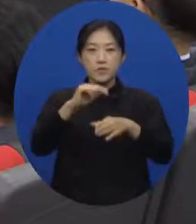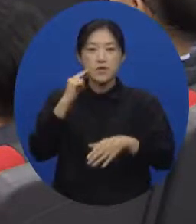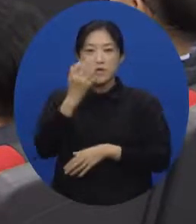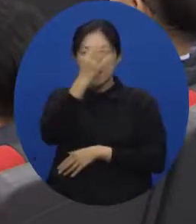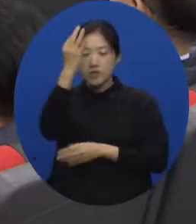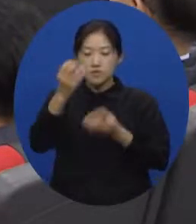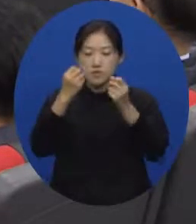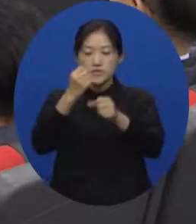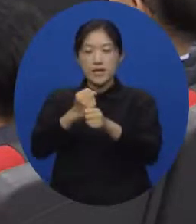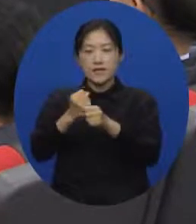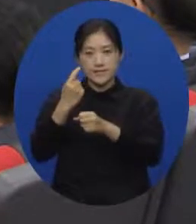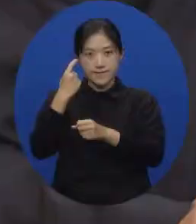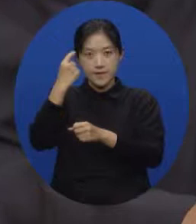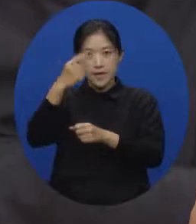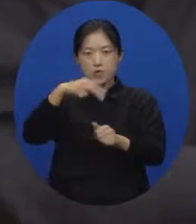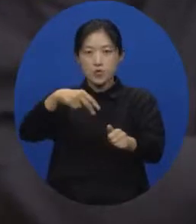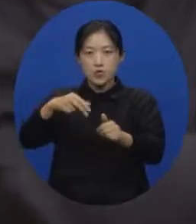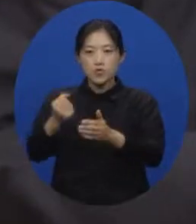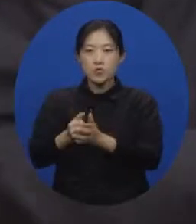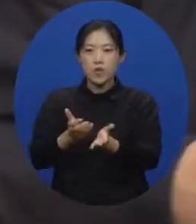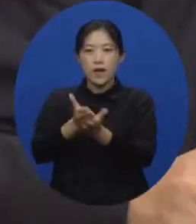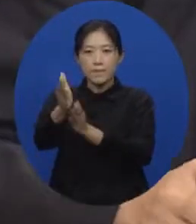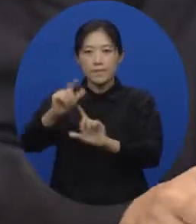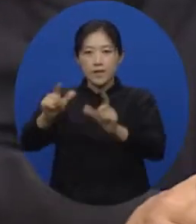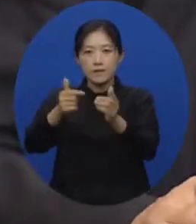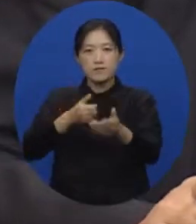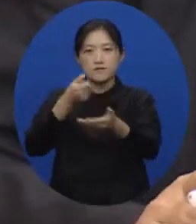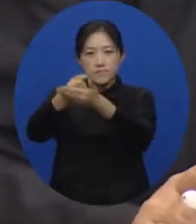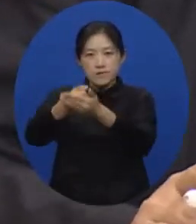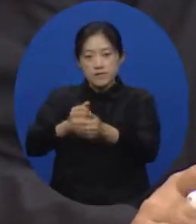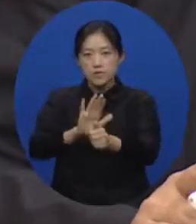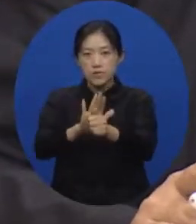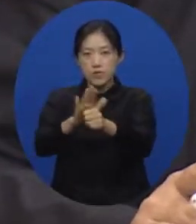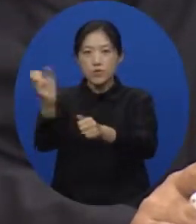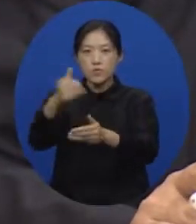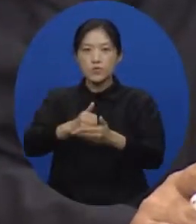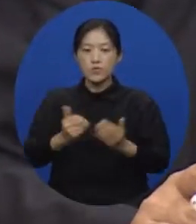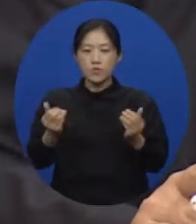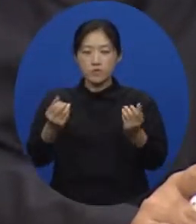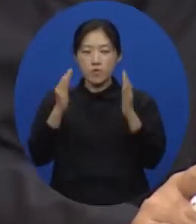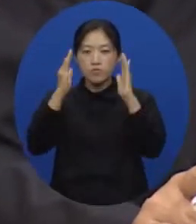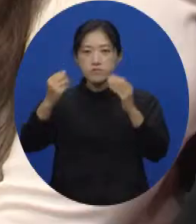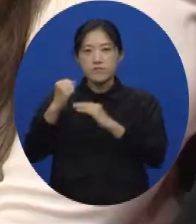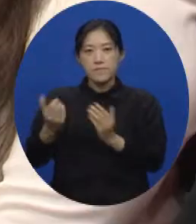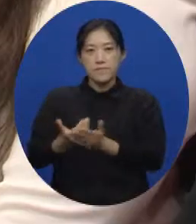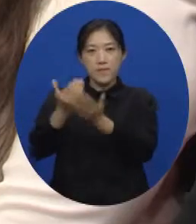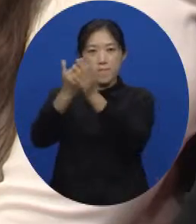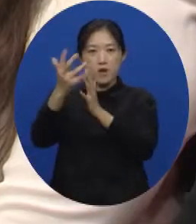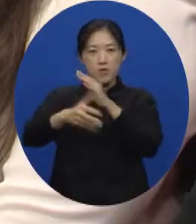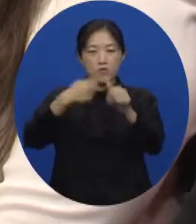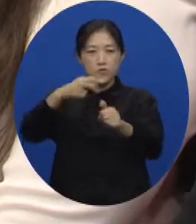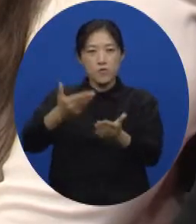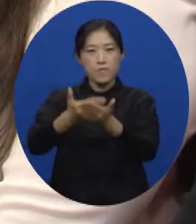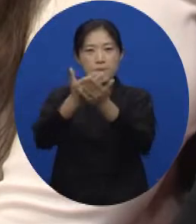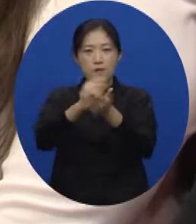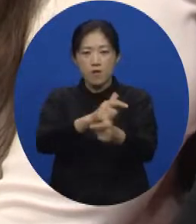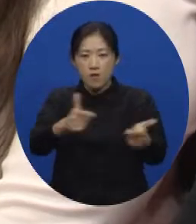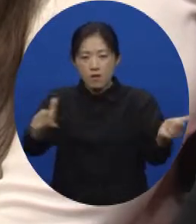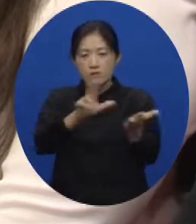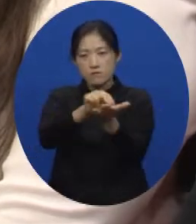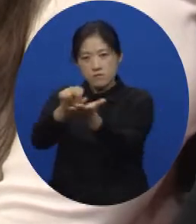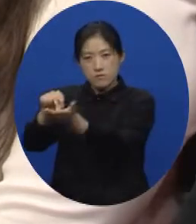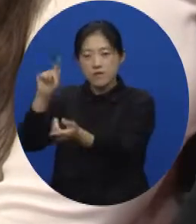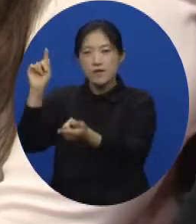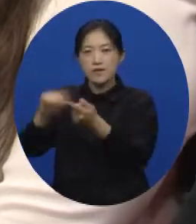문화와 예술 등 창의적 교육 과정과 진로 교육, 학력 신장, 혁신 교육 활성화 방안 등 다양한